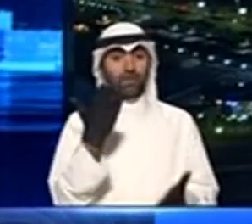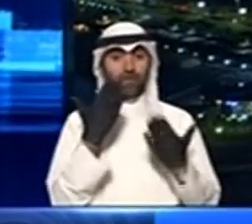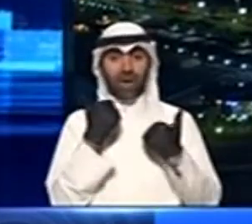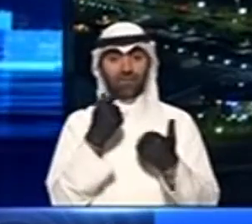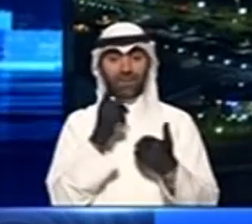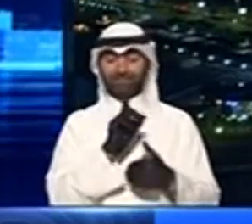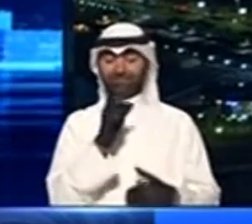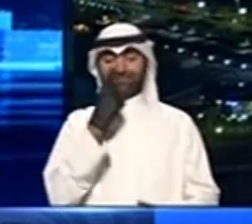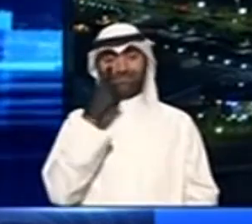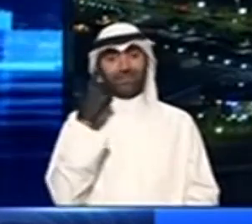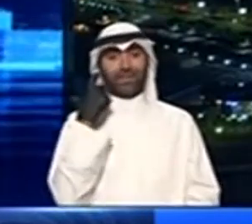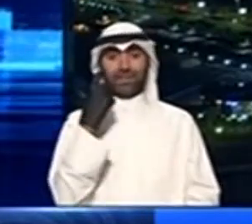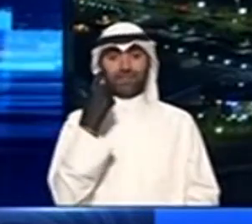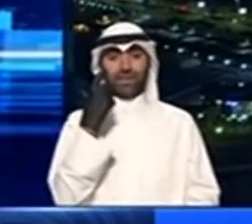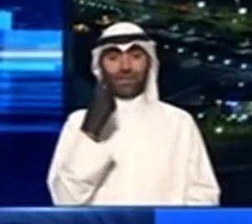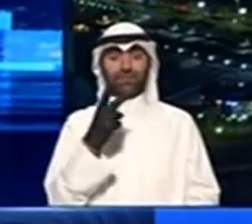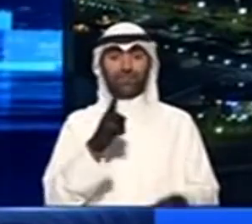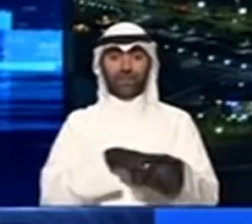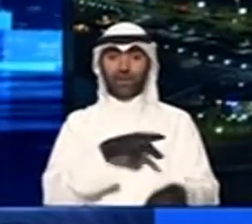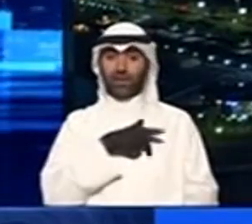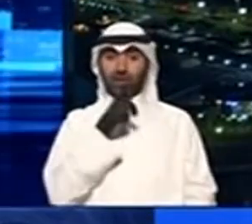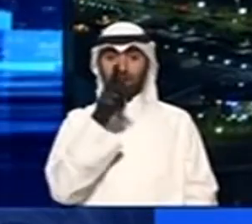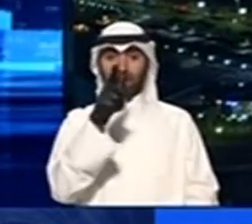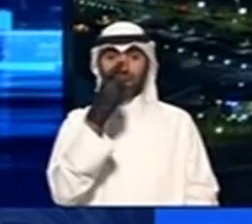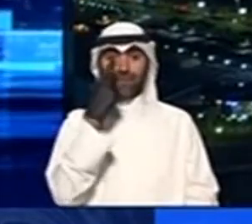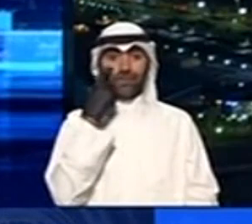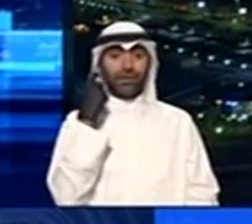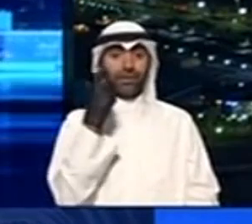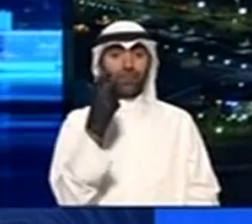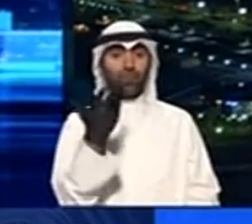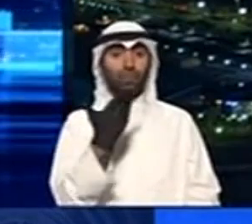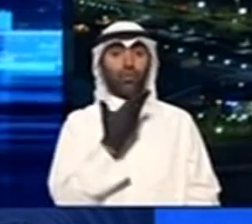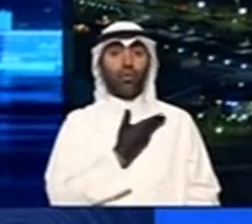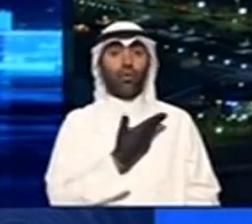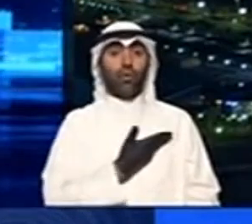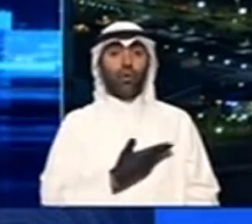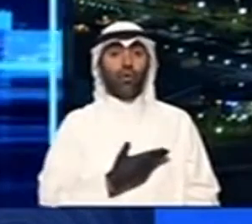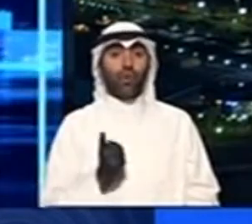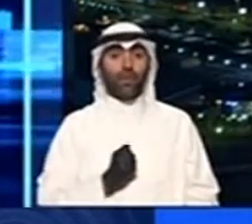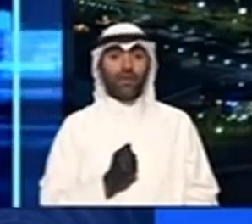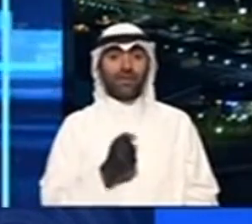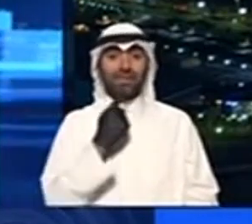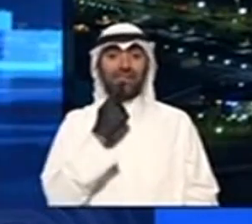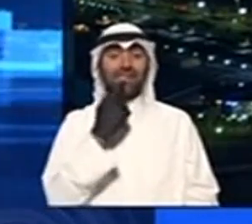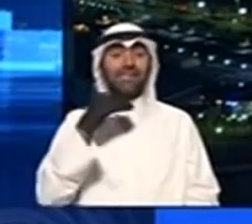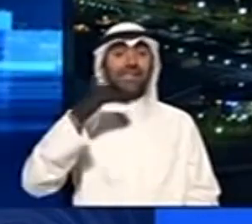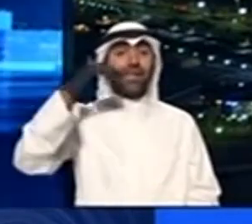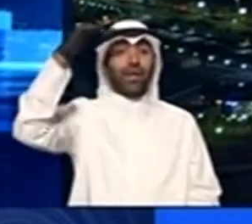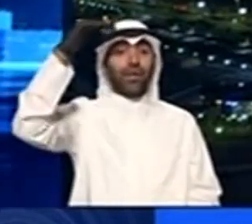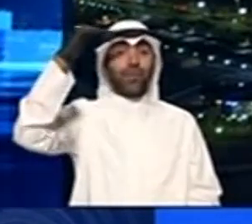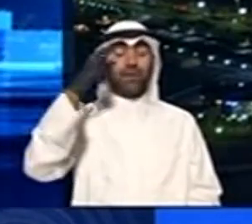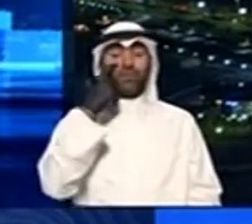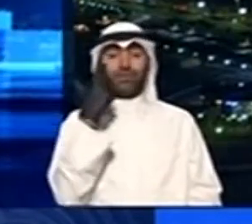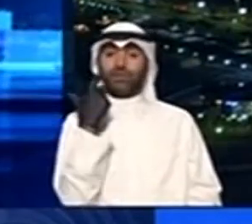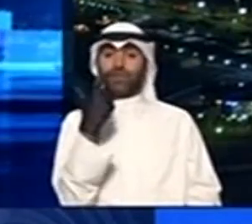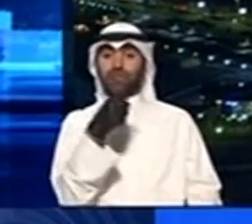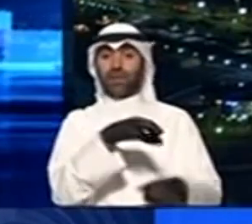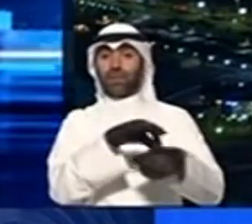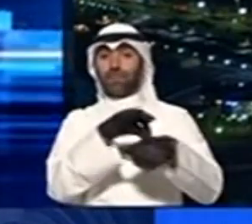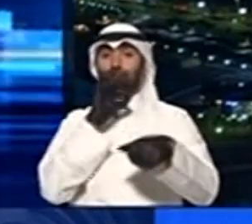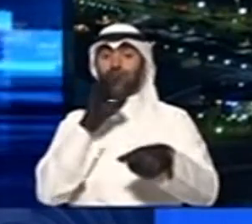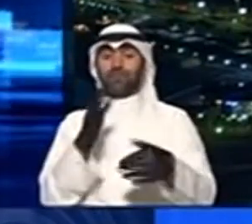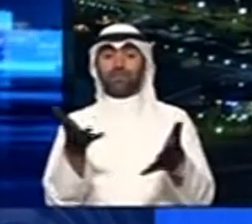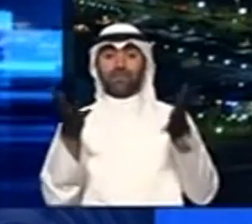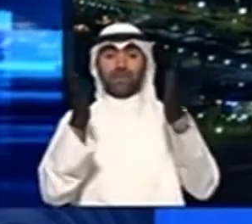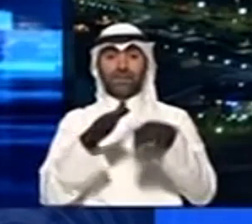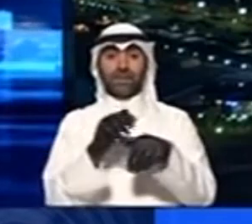لها ضرورة، وابتعاد الأطفال عن مثل هذه الزحمة. هذه قواعد عامة تكررت ولا أجد غضاضة في التأكيد